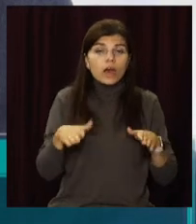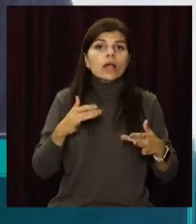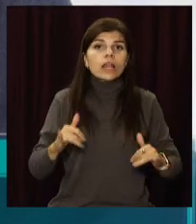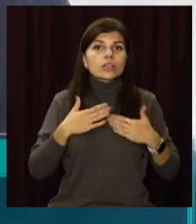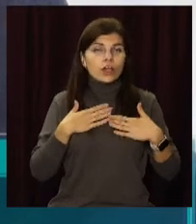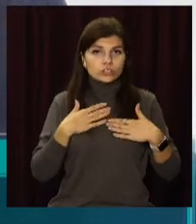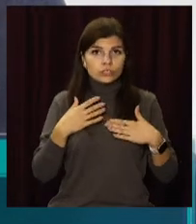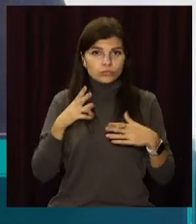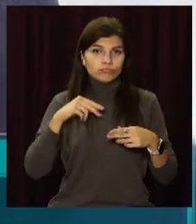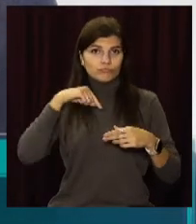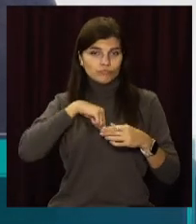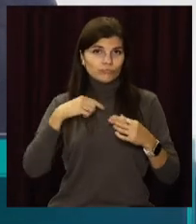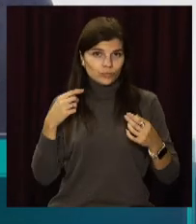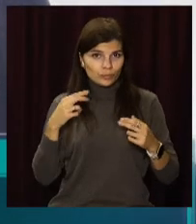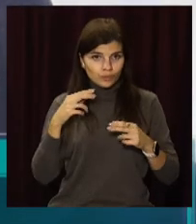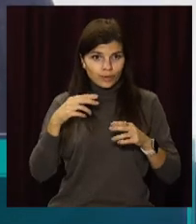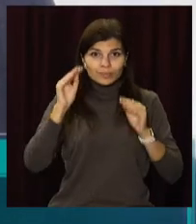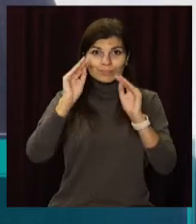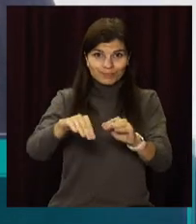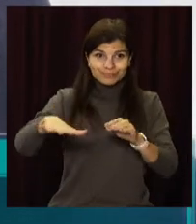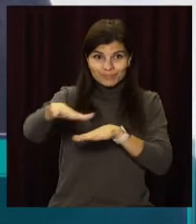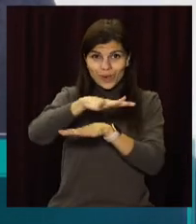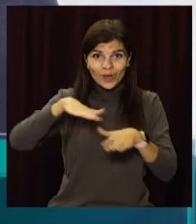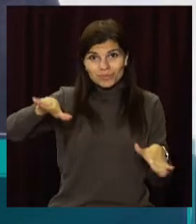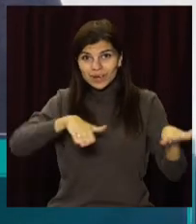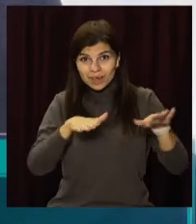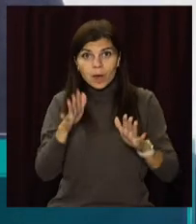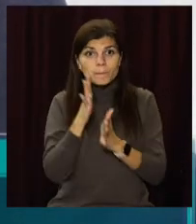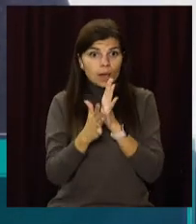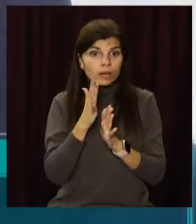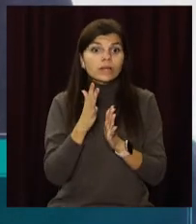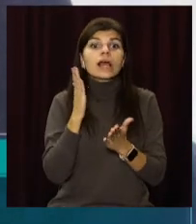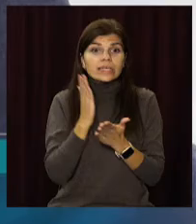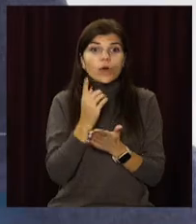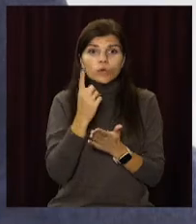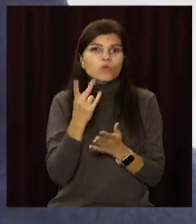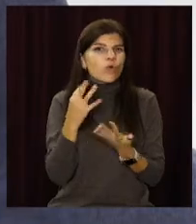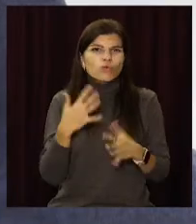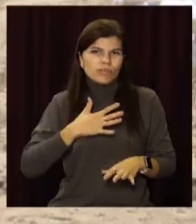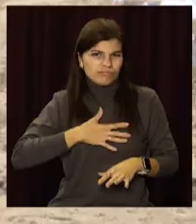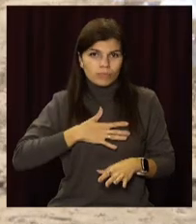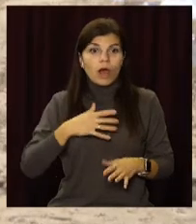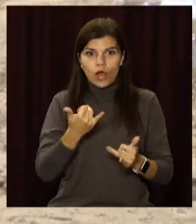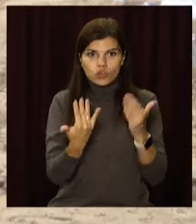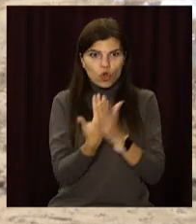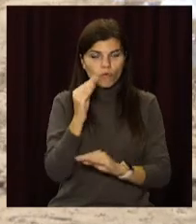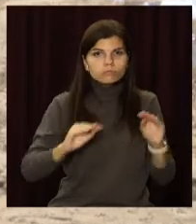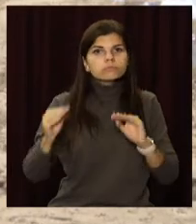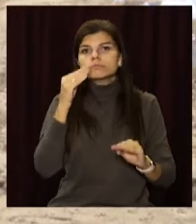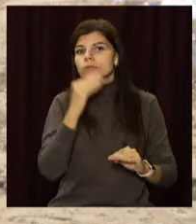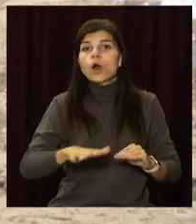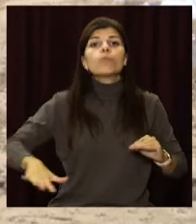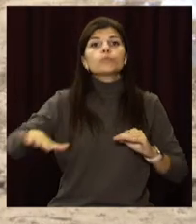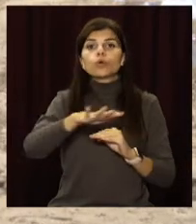конкретно в цьому місті, постройка. Тому що у нас тільки один скейт-парк, і то він вже не в кращому стані. Площа оновленого